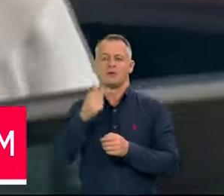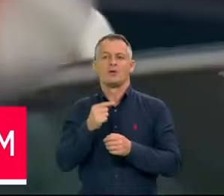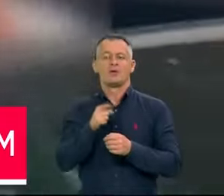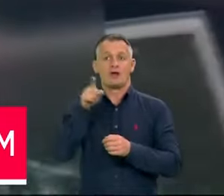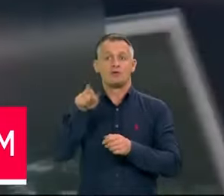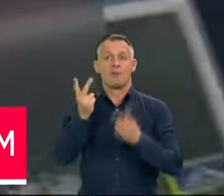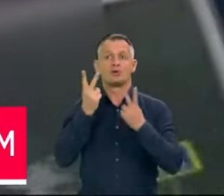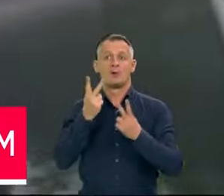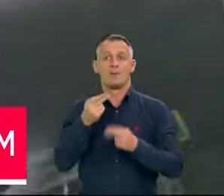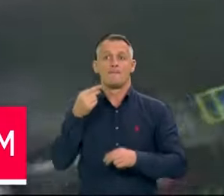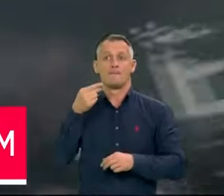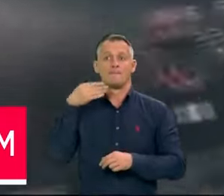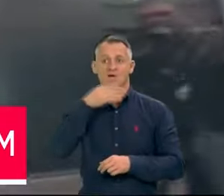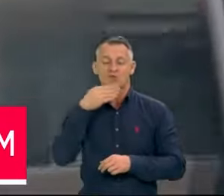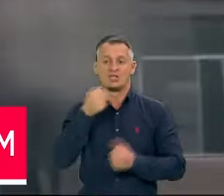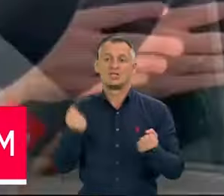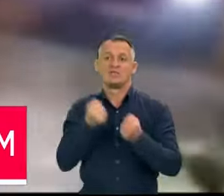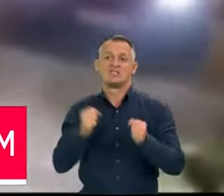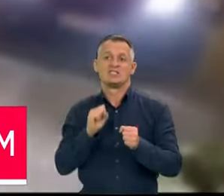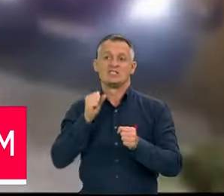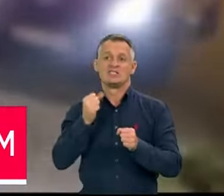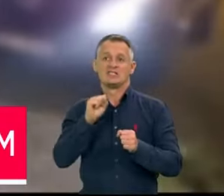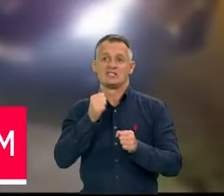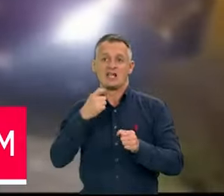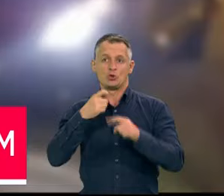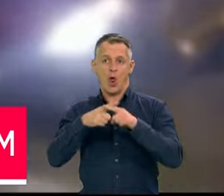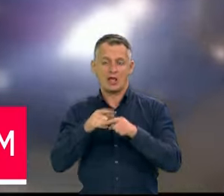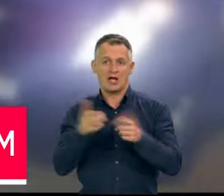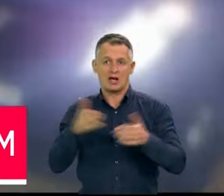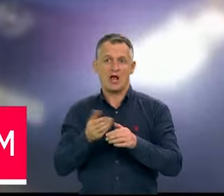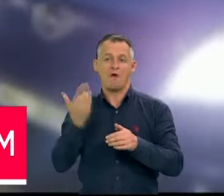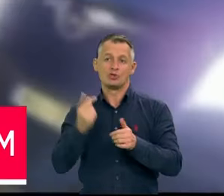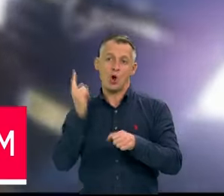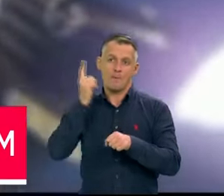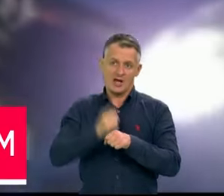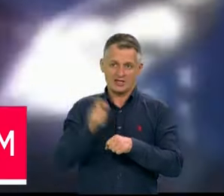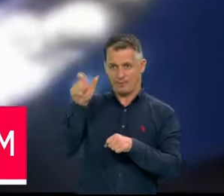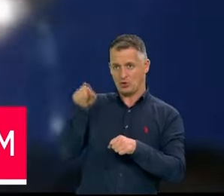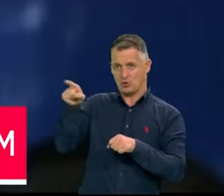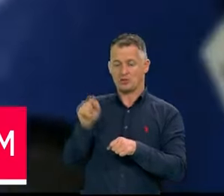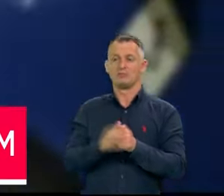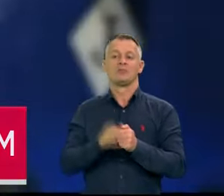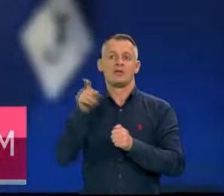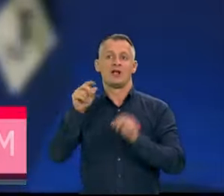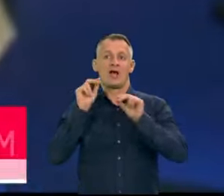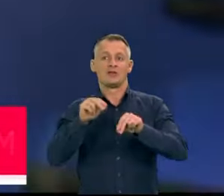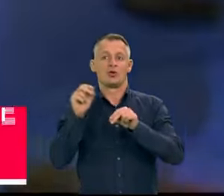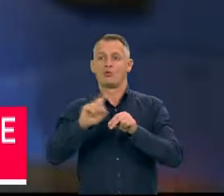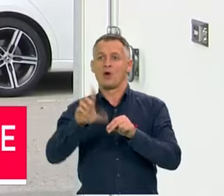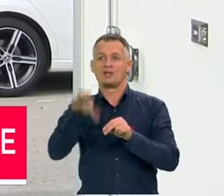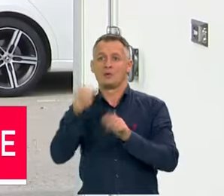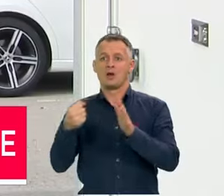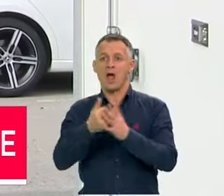principalul beneficiar al serviciilor sexuale la care au fost obligate victimele potrivit unor surse judiciare antrenorul Nu a fost găsit